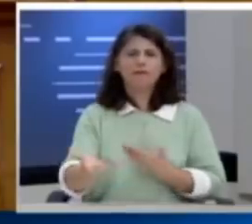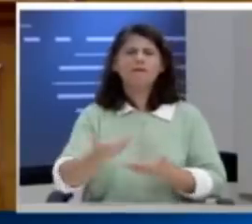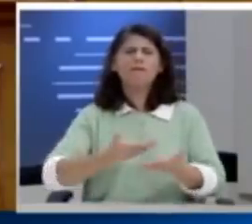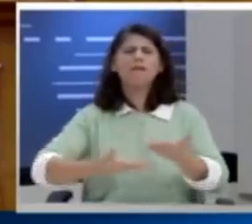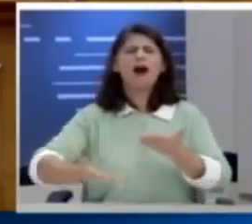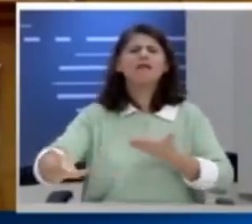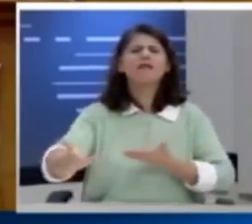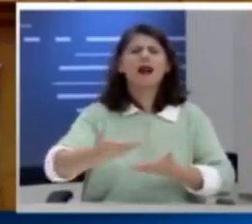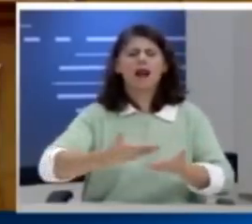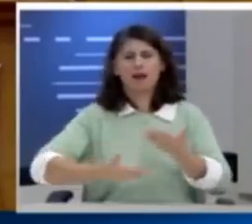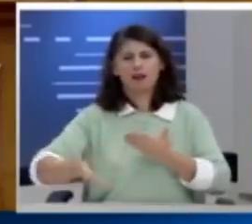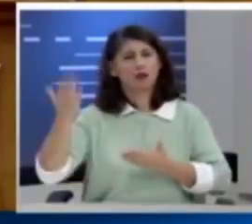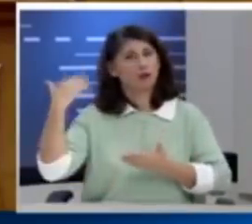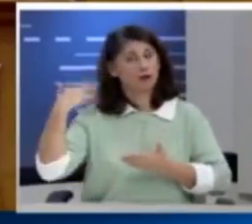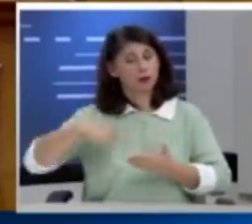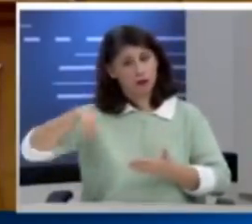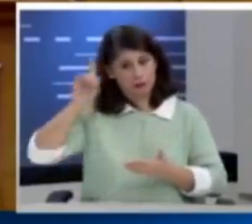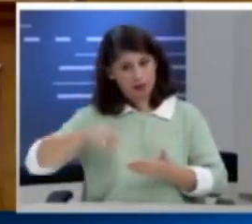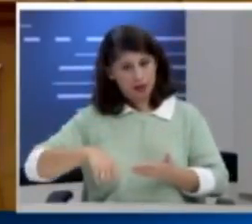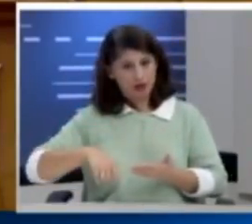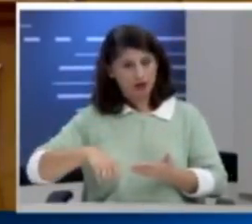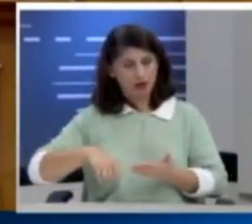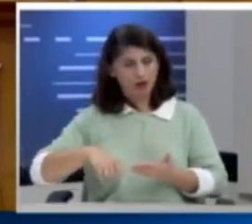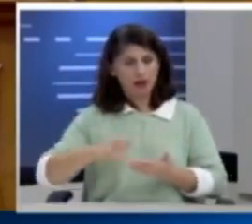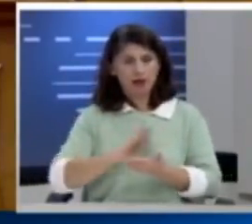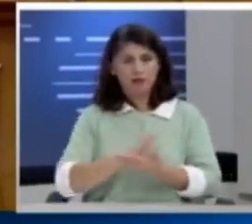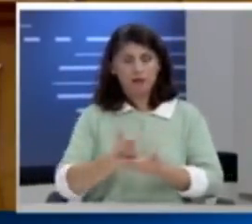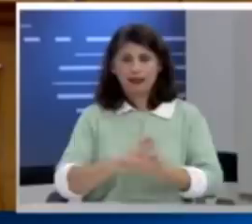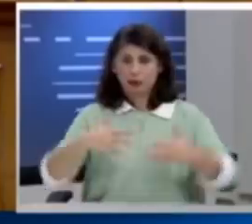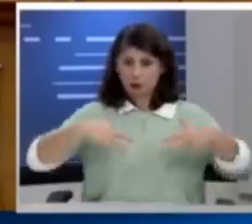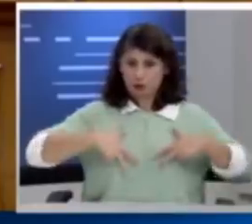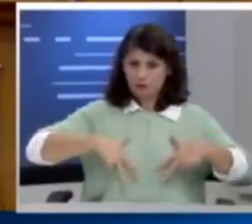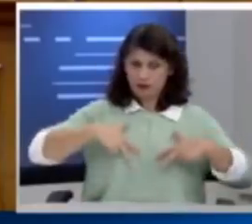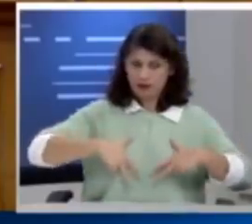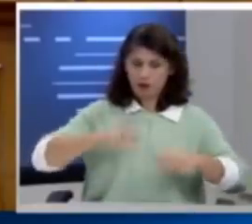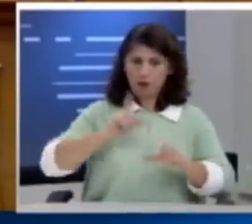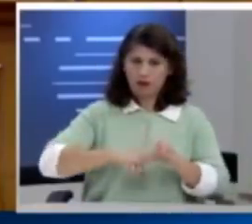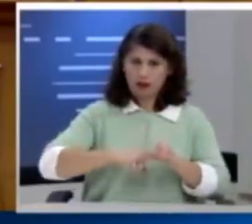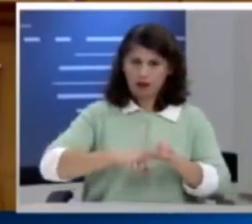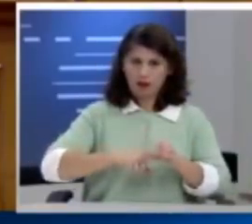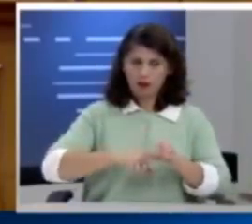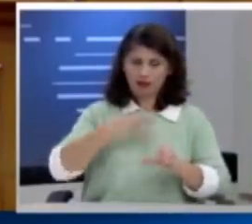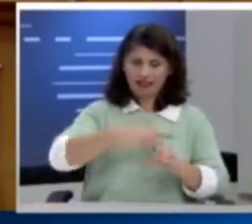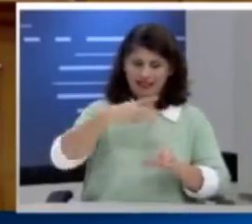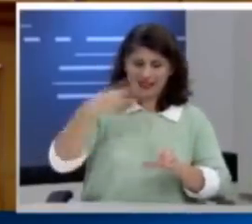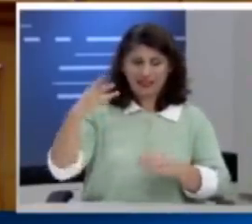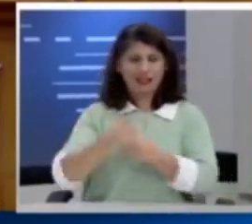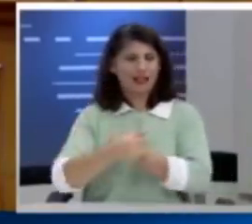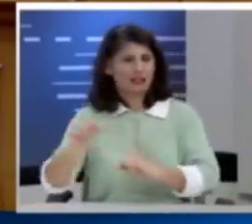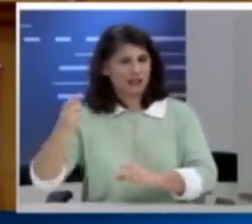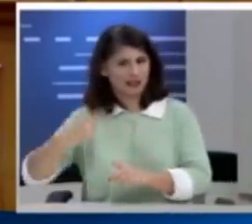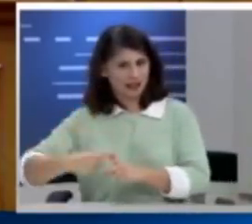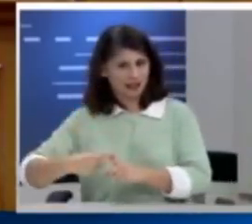παζαριών των προηγουμένων ημερών ανάμεσα στους κυβερνητικούς εταίρους, το ΣΥΡΙΖΑ και το